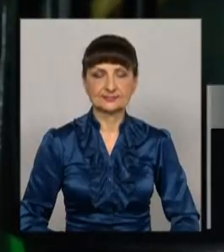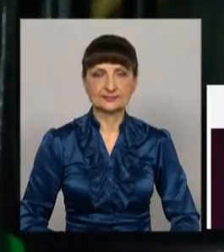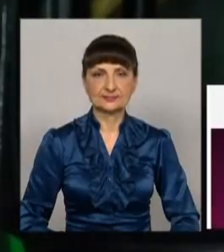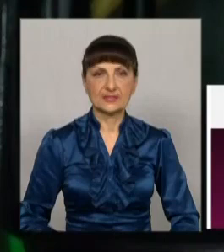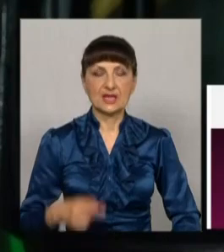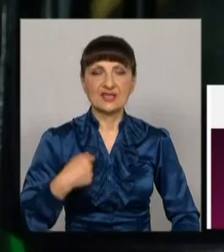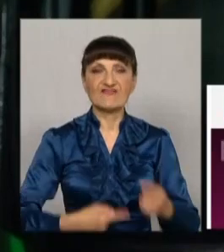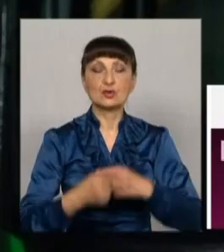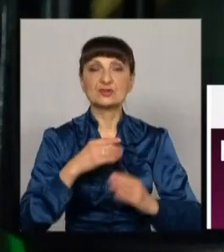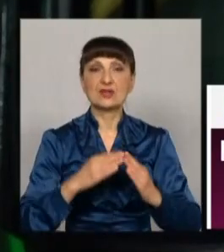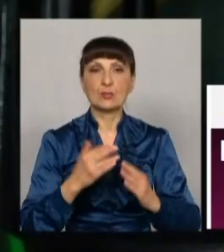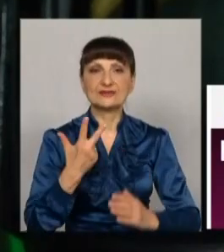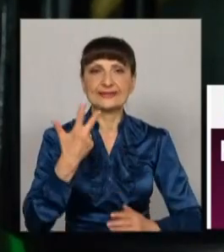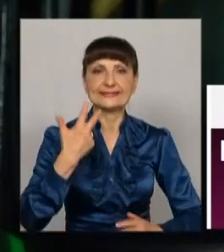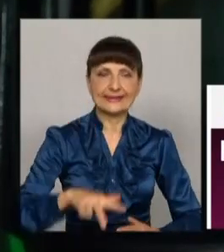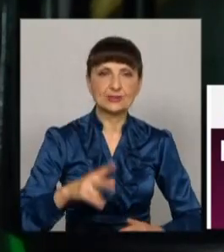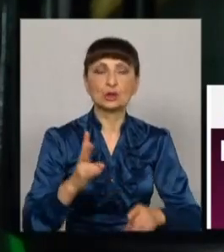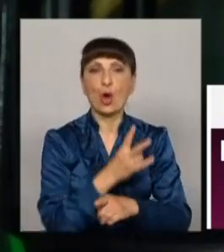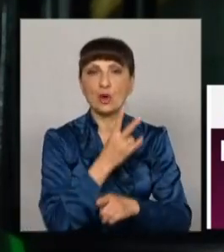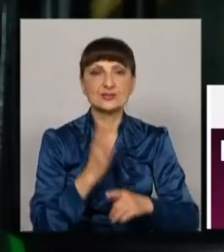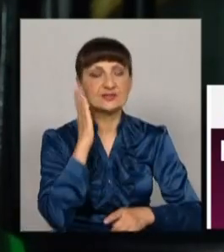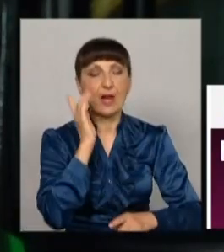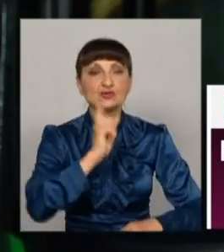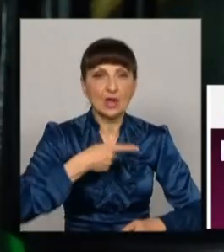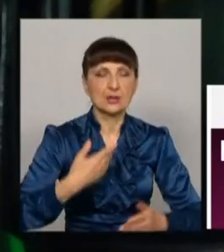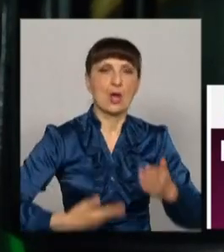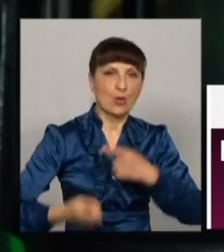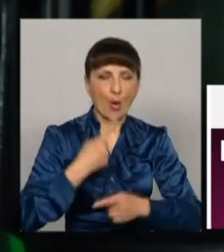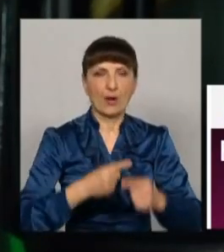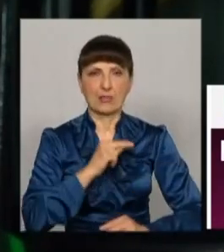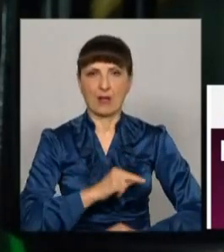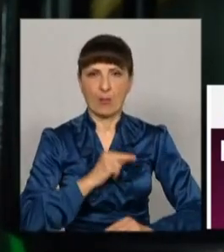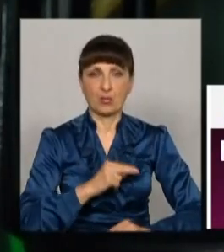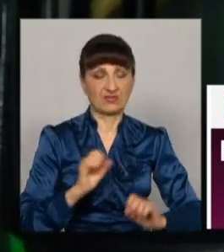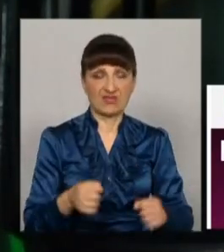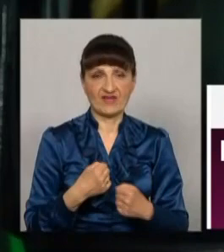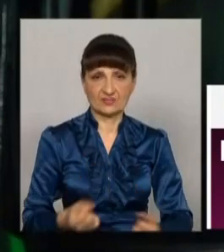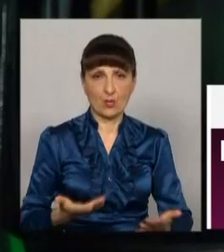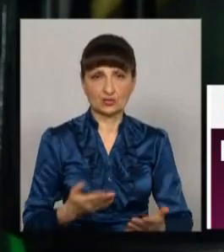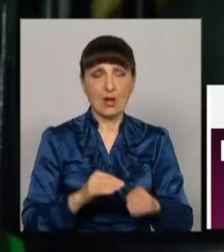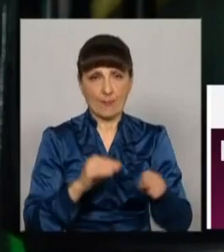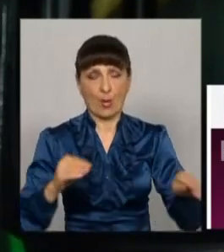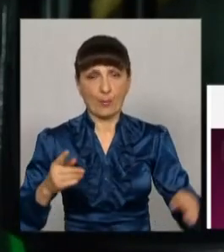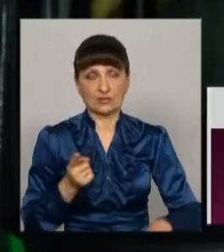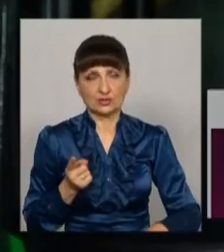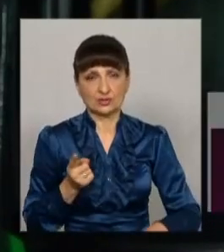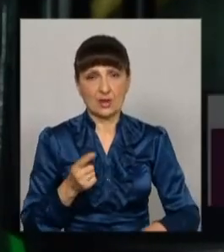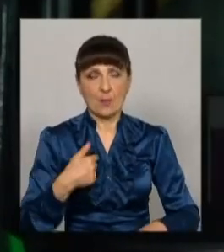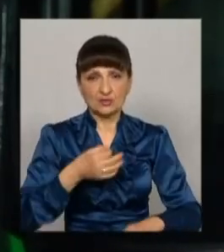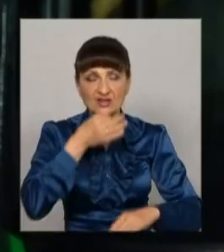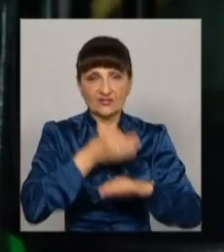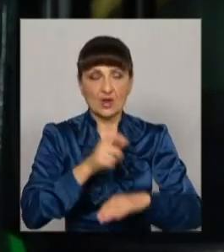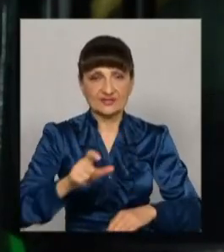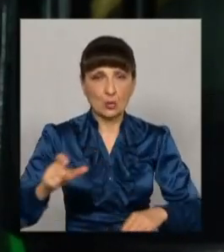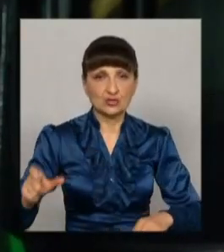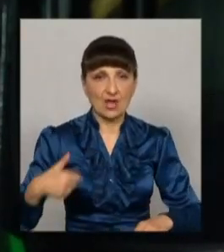Я вернулся домой в 3:30 ночи, поспав всего час, снова вышел на смену. Это же невозможно в таком режиме работать. Мы ведь отвечаем за